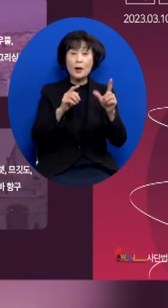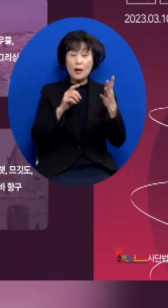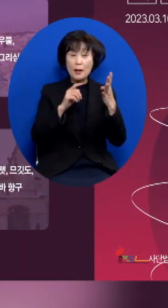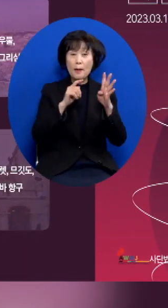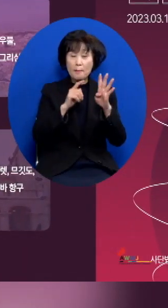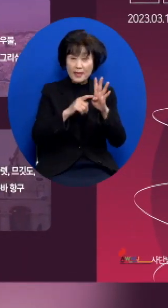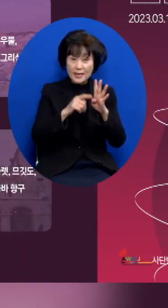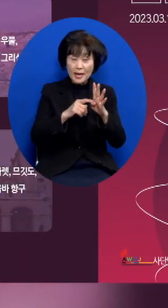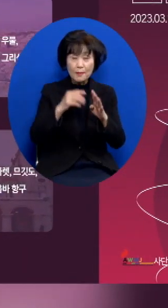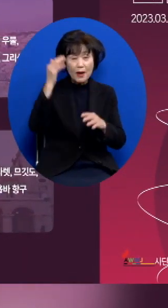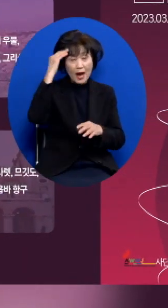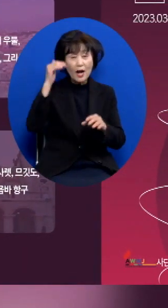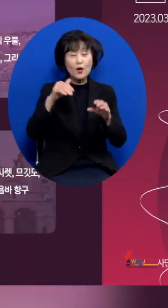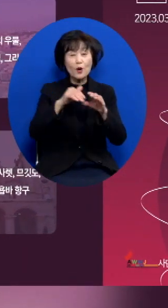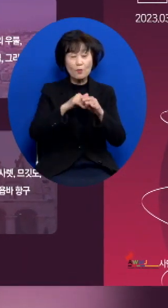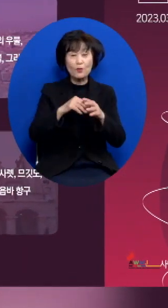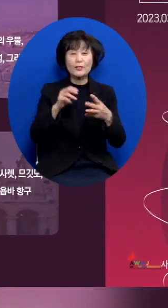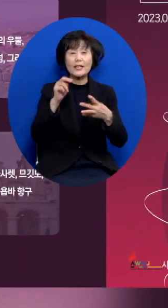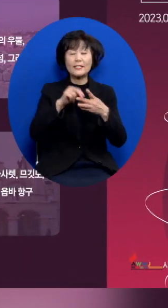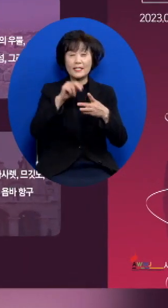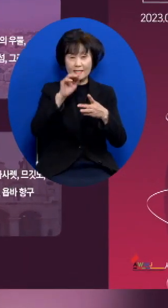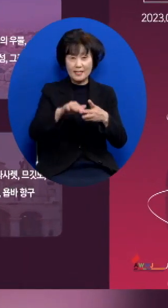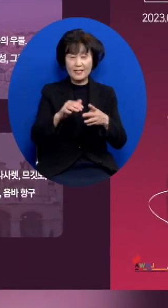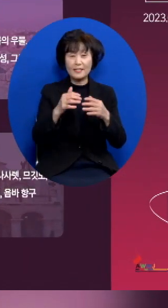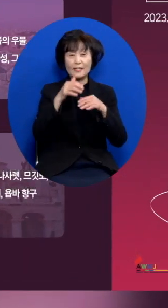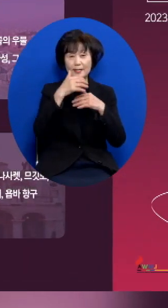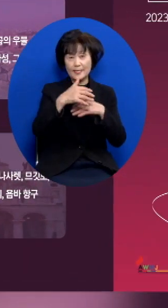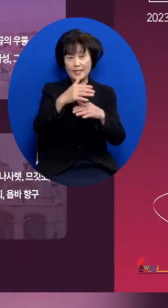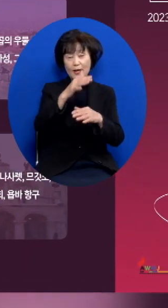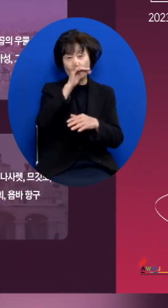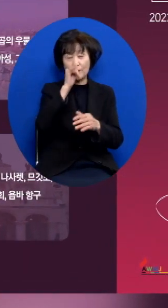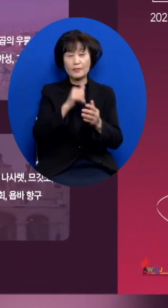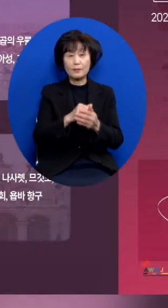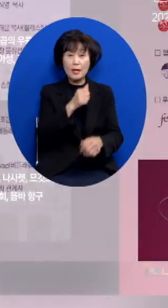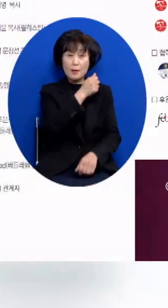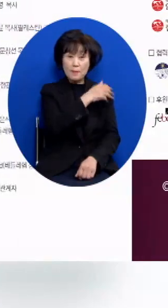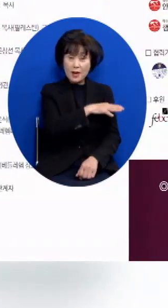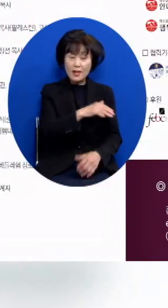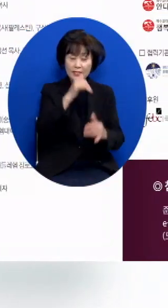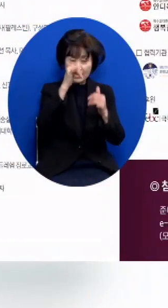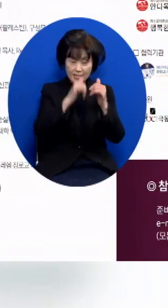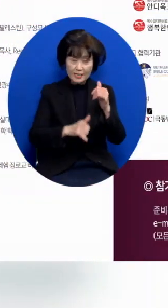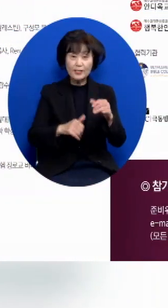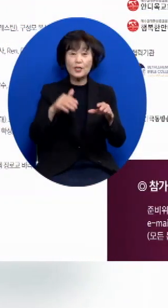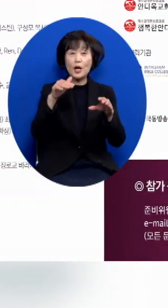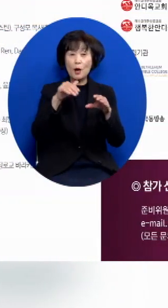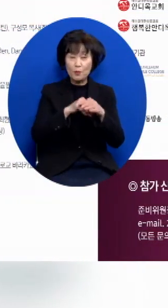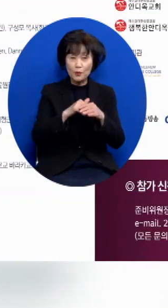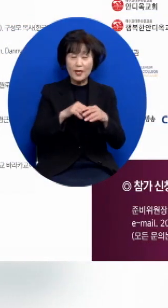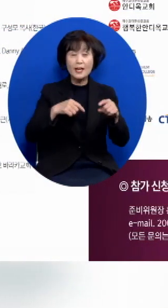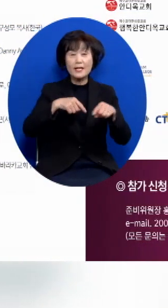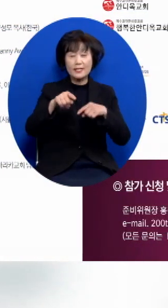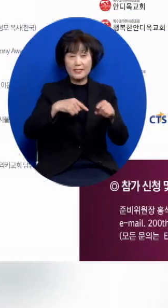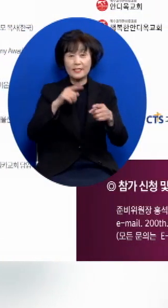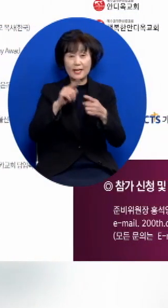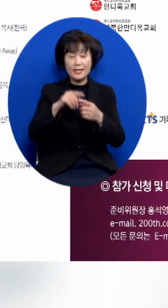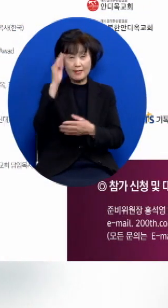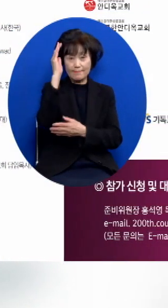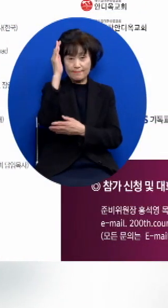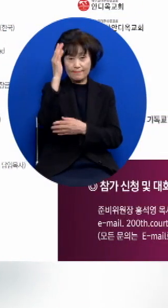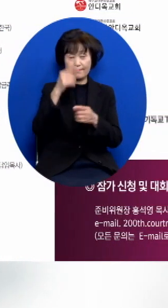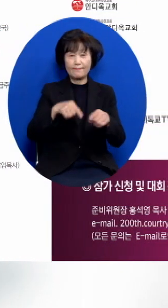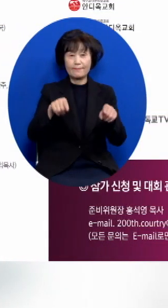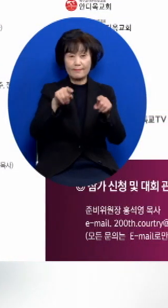베들레헴 한국문화센터에서 진행합니다 또 팔레스타인 역사와 문화 정치에 대한 강의와